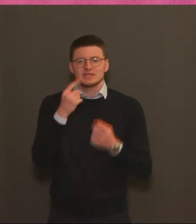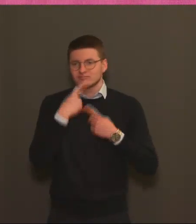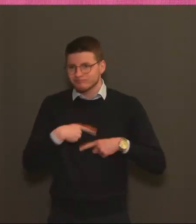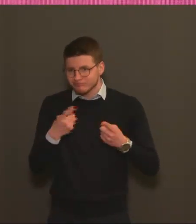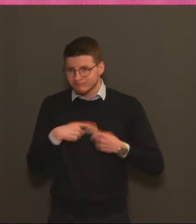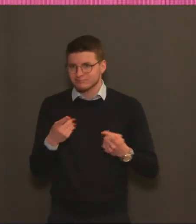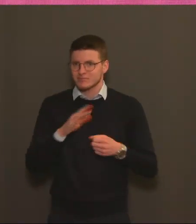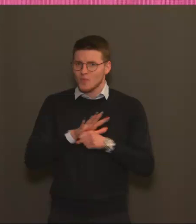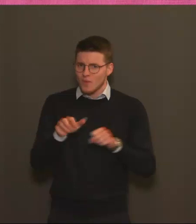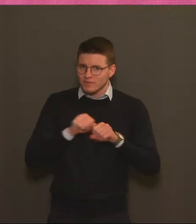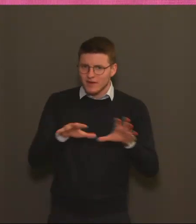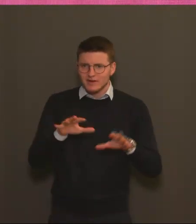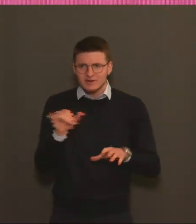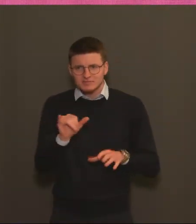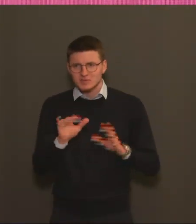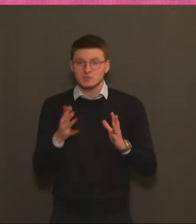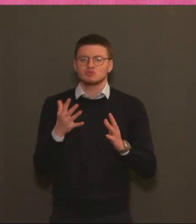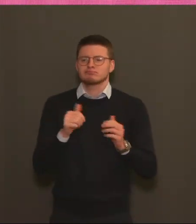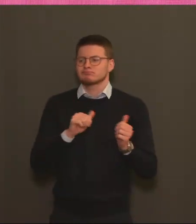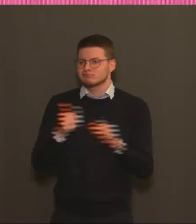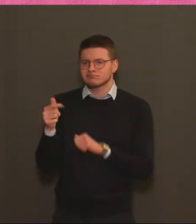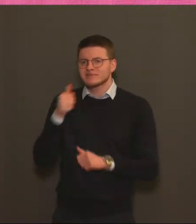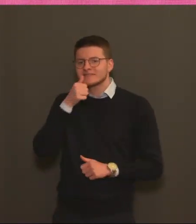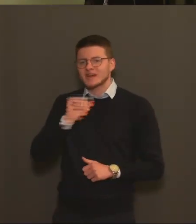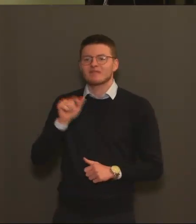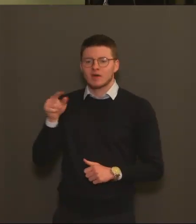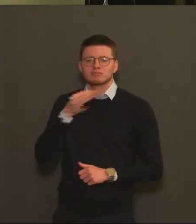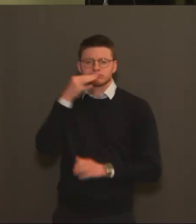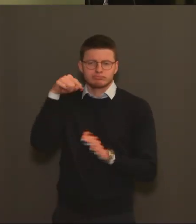ons land. En daarvoor geef ik onmiddellijk het woord aan Steven van Gucht.